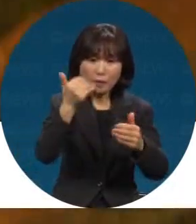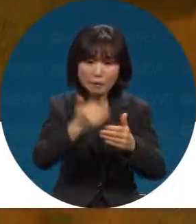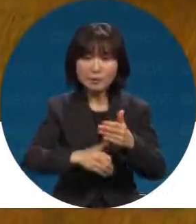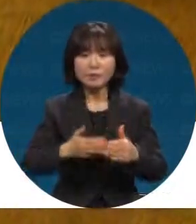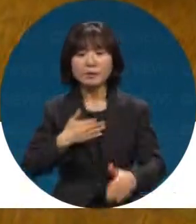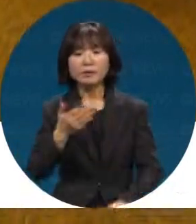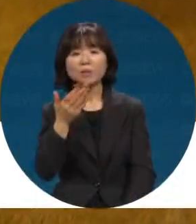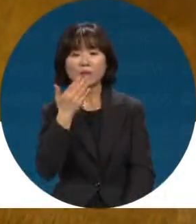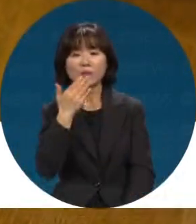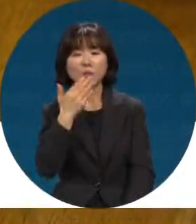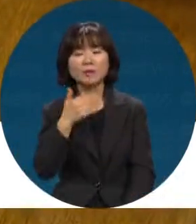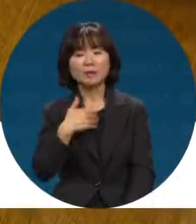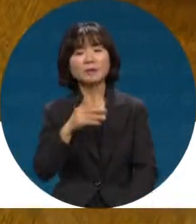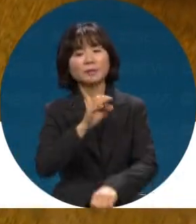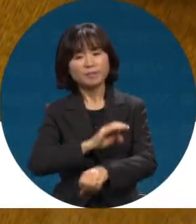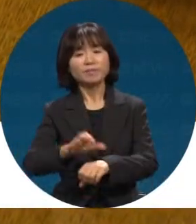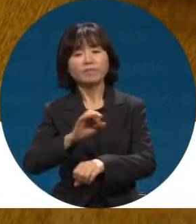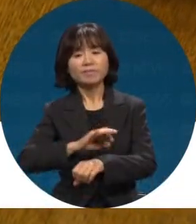애기가 많은